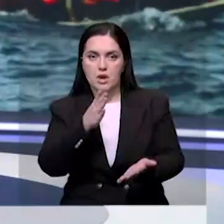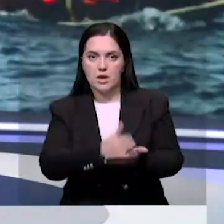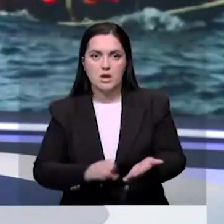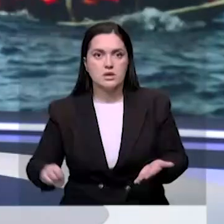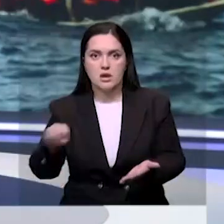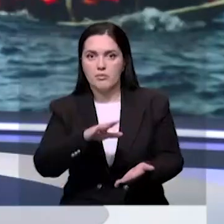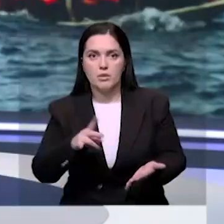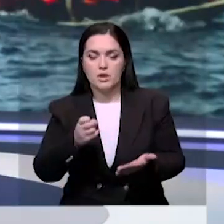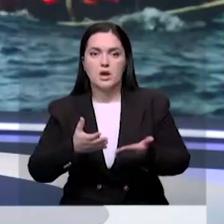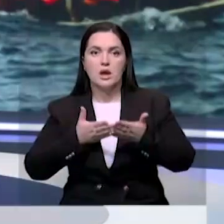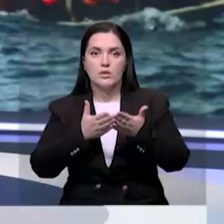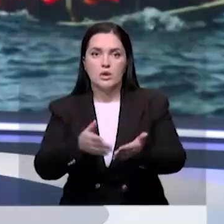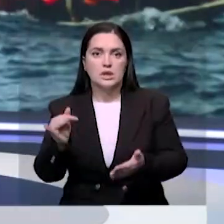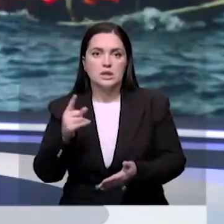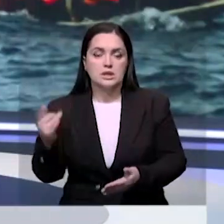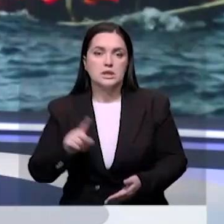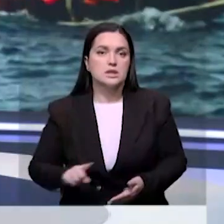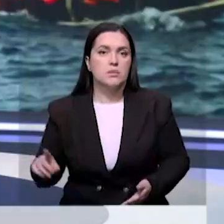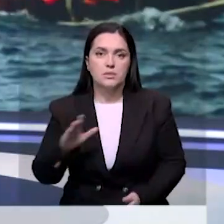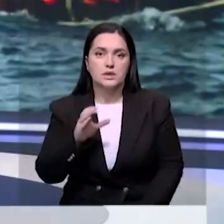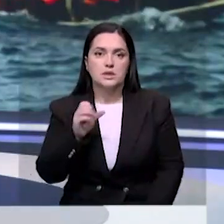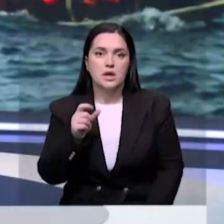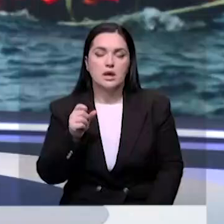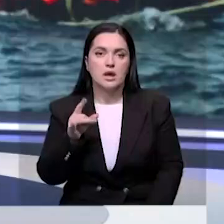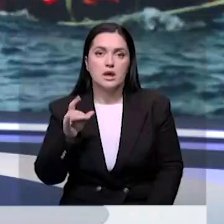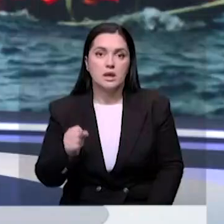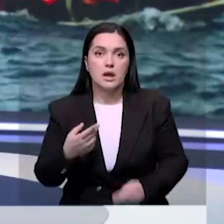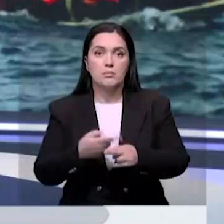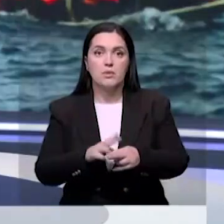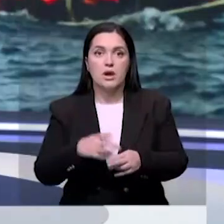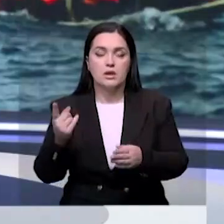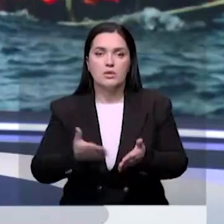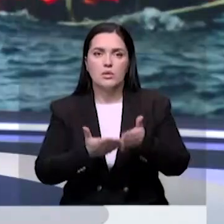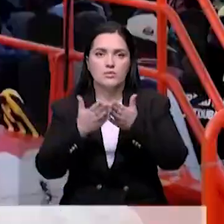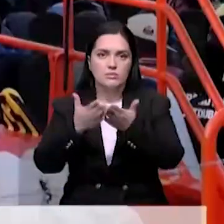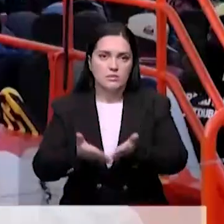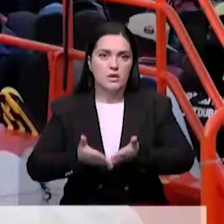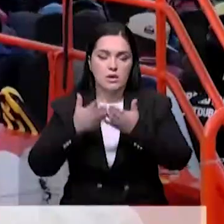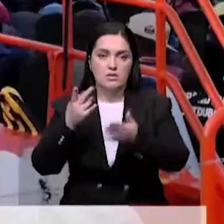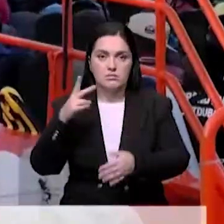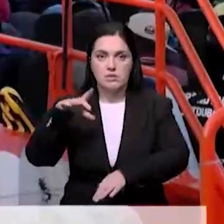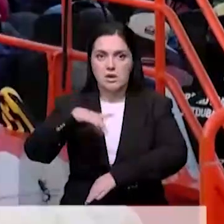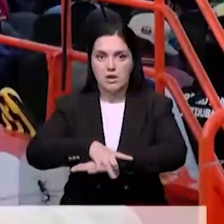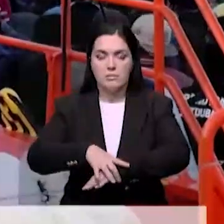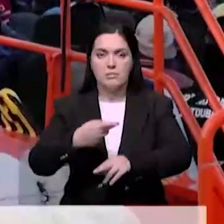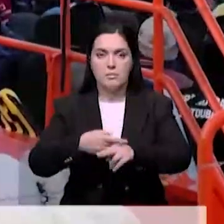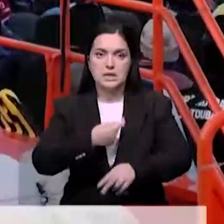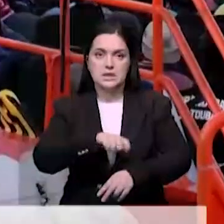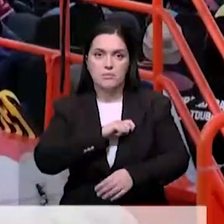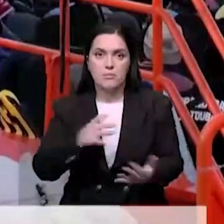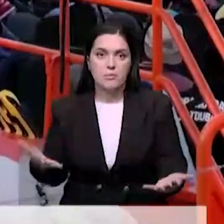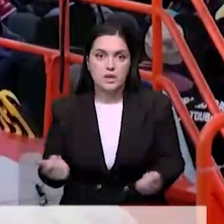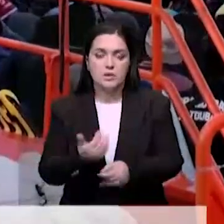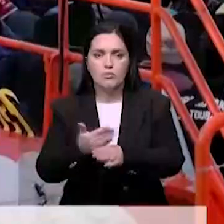направлялись в Европу на лодке. В основном это выходцы из Западной Сахары. Их дрейфующее судно обнаружили испанские спасатели. Позже